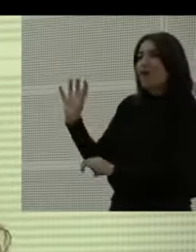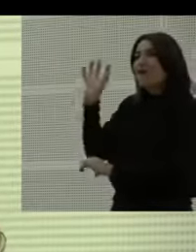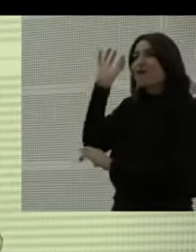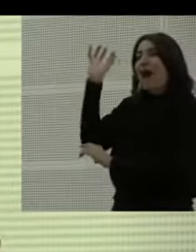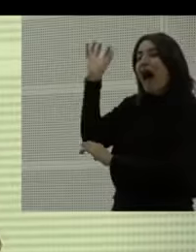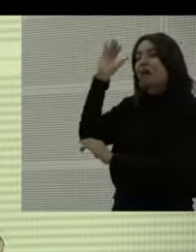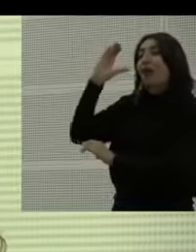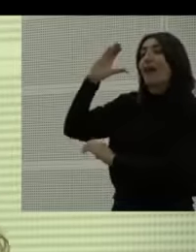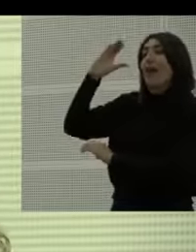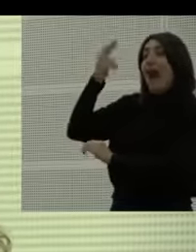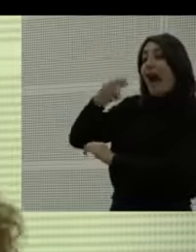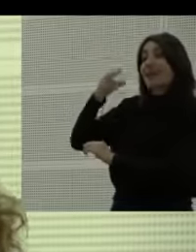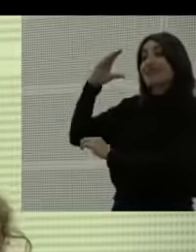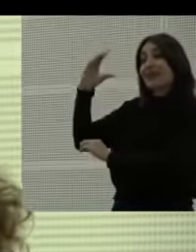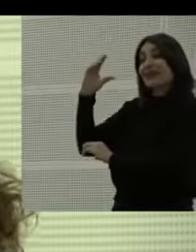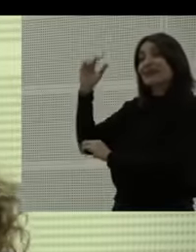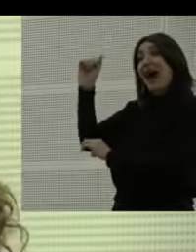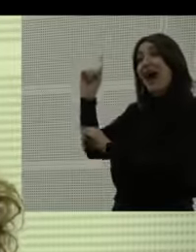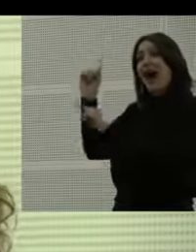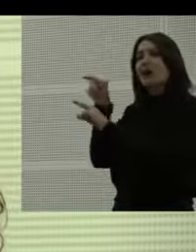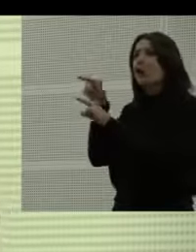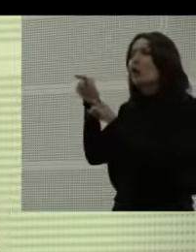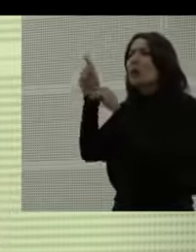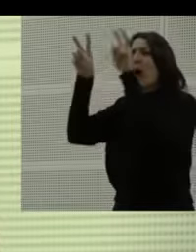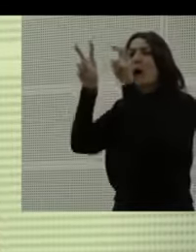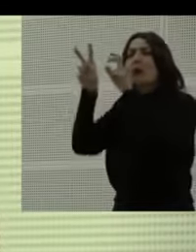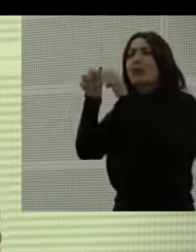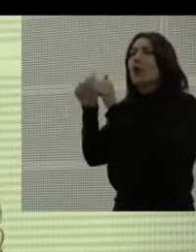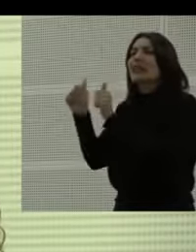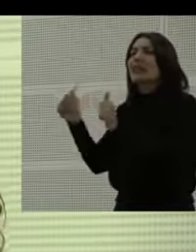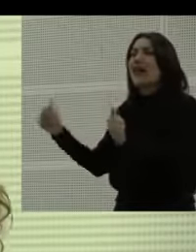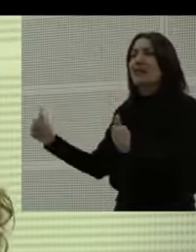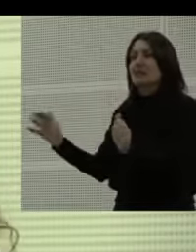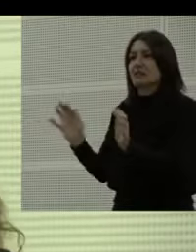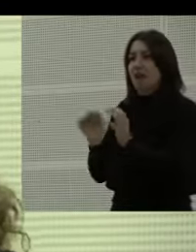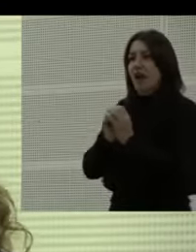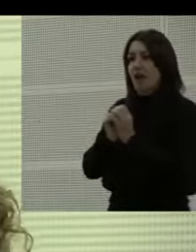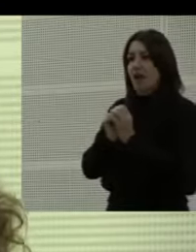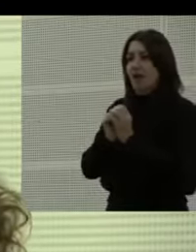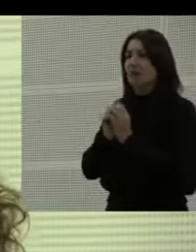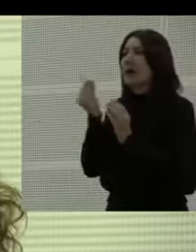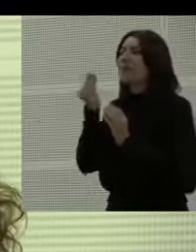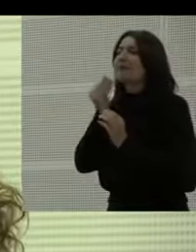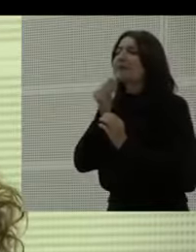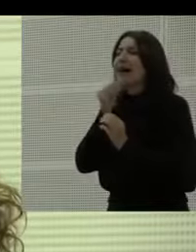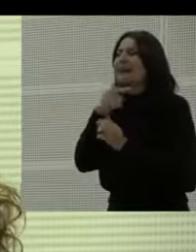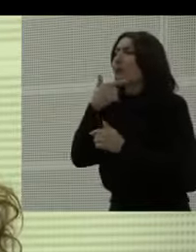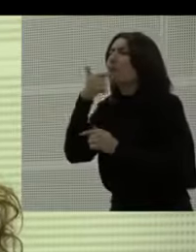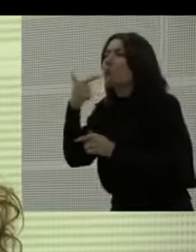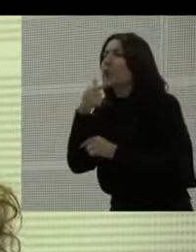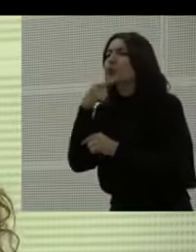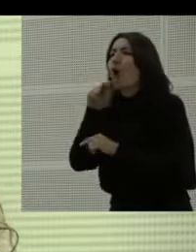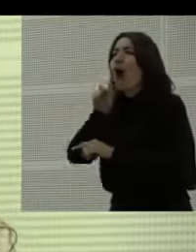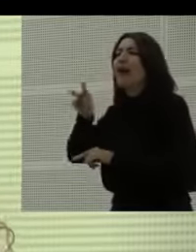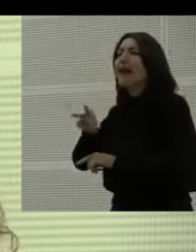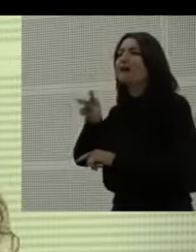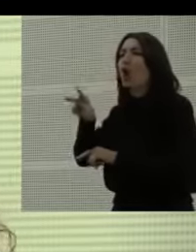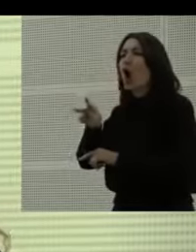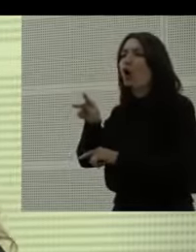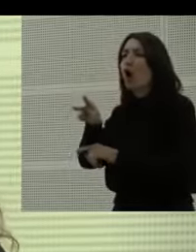Christian Andersen sono tutte sulla diversità. Se pensate al brutto anatroccolo, ad esempio, no?